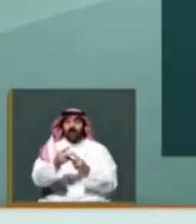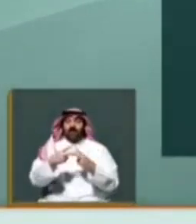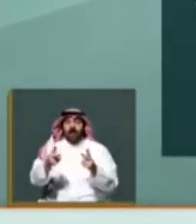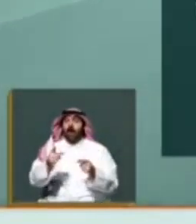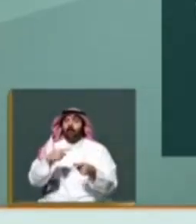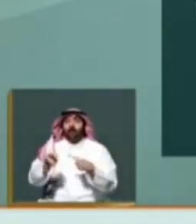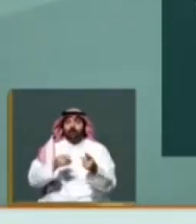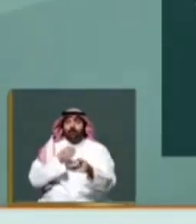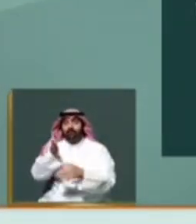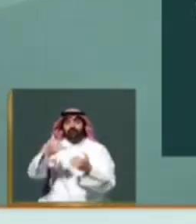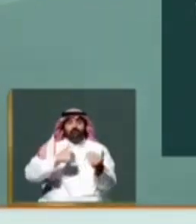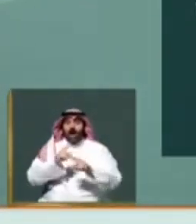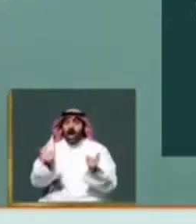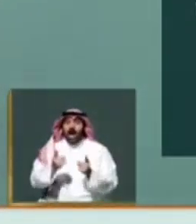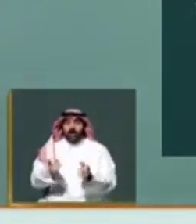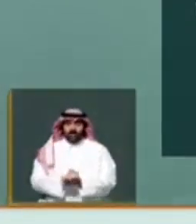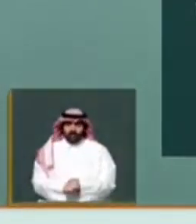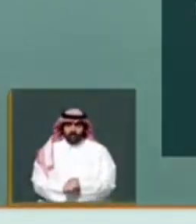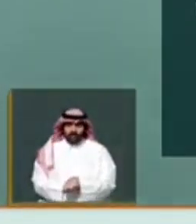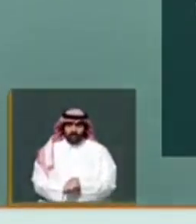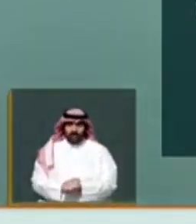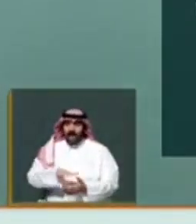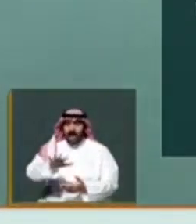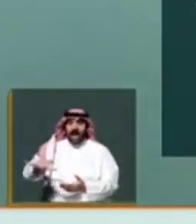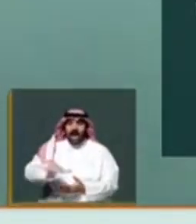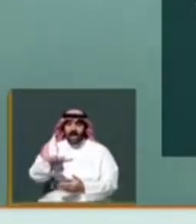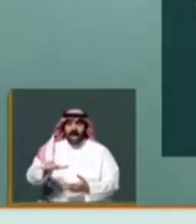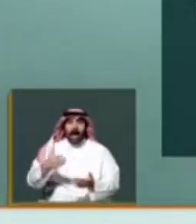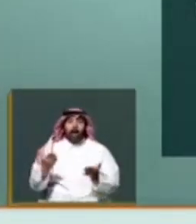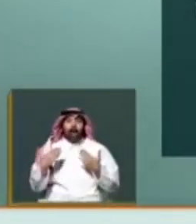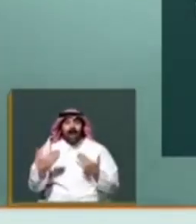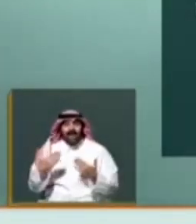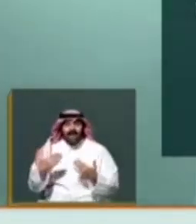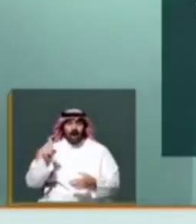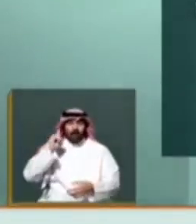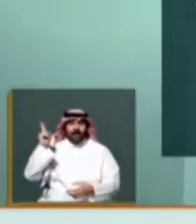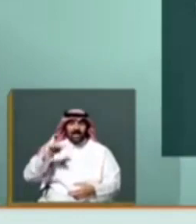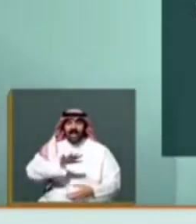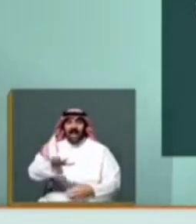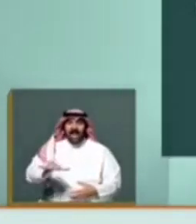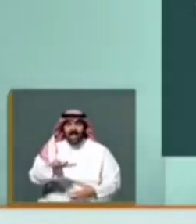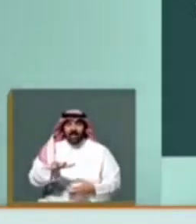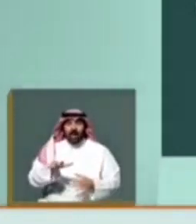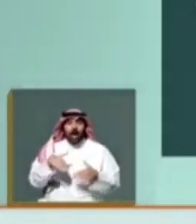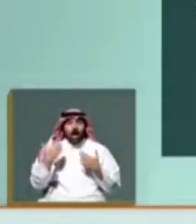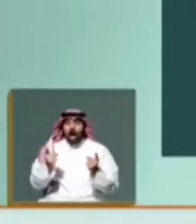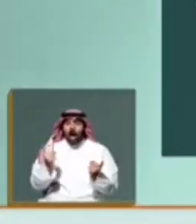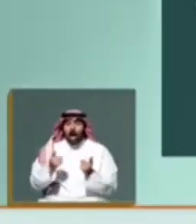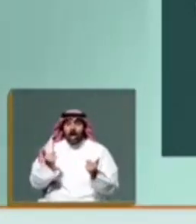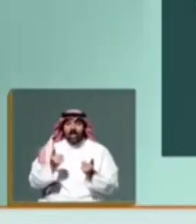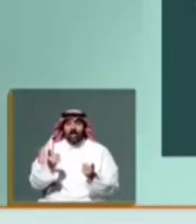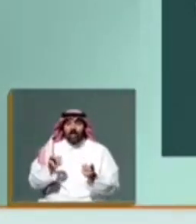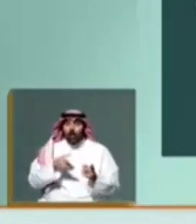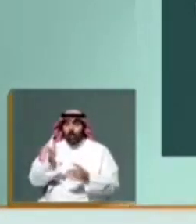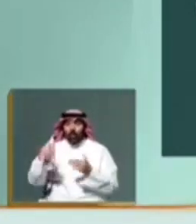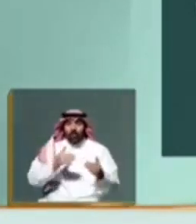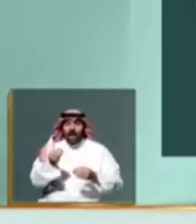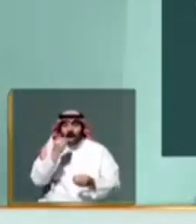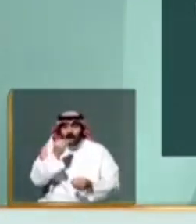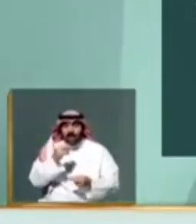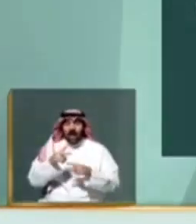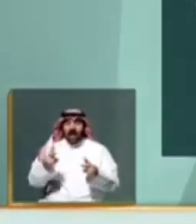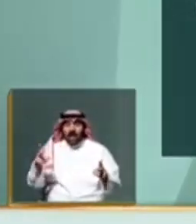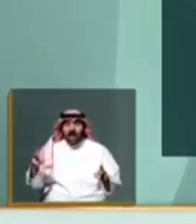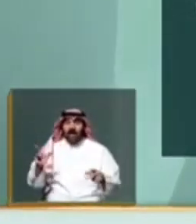ثانيا، يسمح في أضيق نطاق لسكان أحياء مدينتي مكة المكرمة والمدينة المنورة بالخروج من منازلهم لقضاء